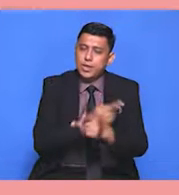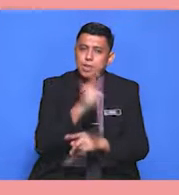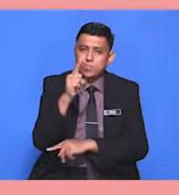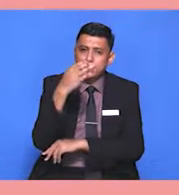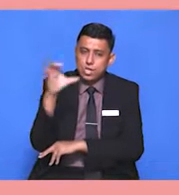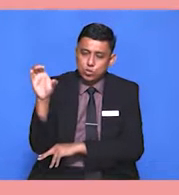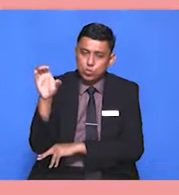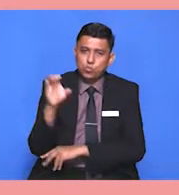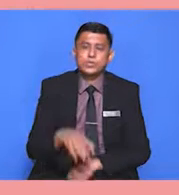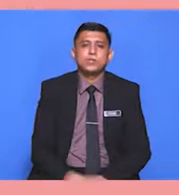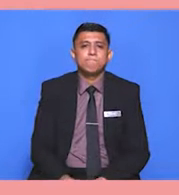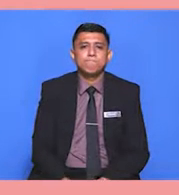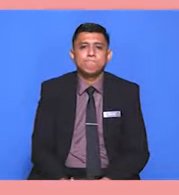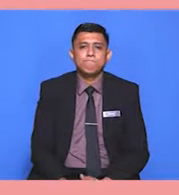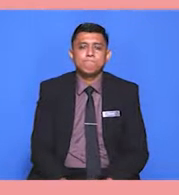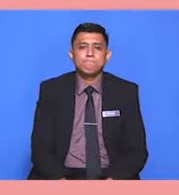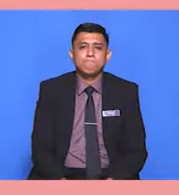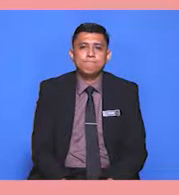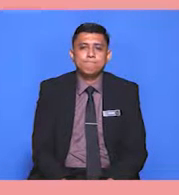didarabkan dengan 100.